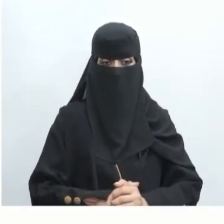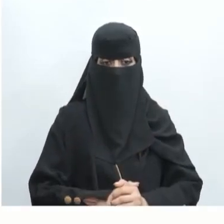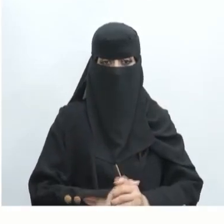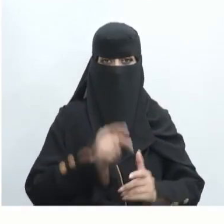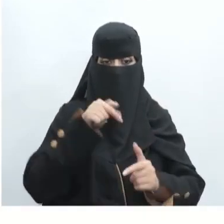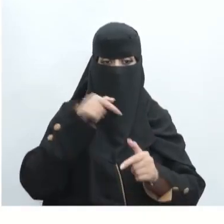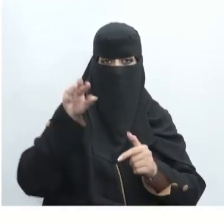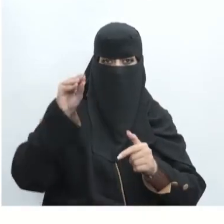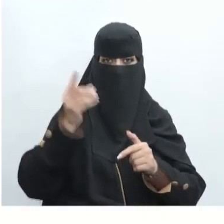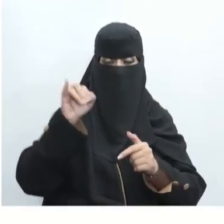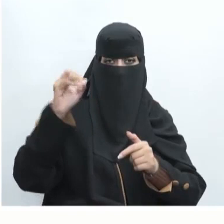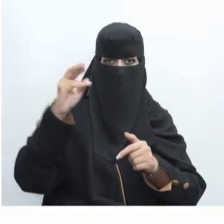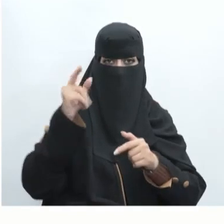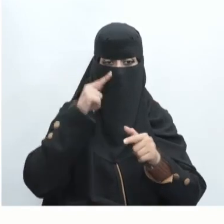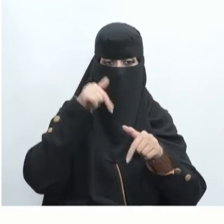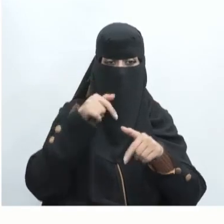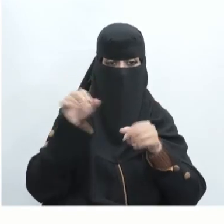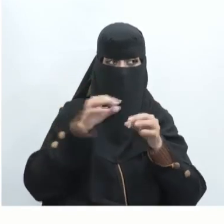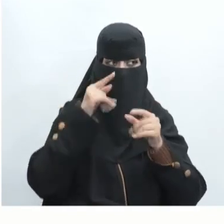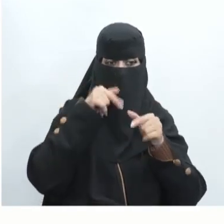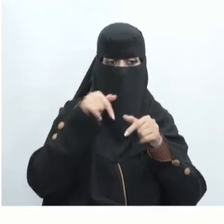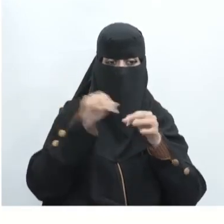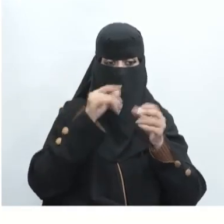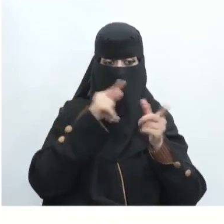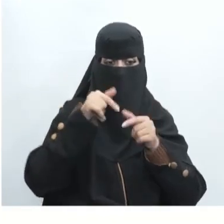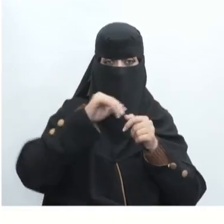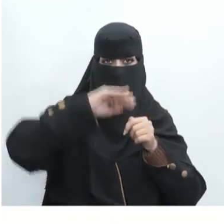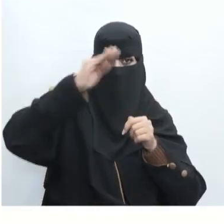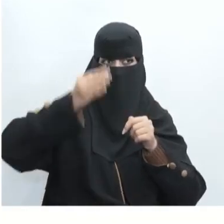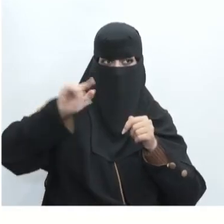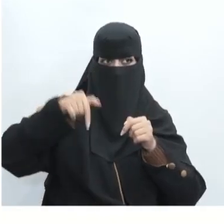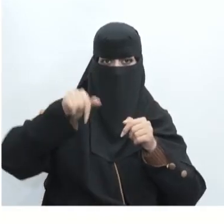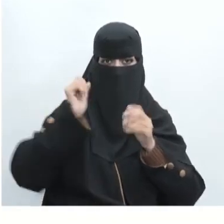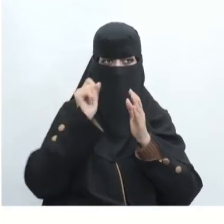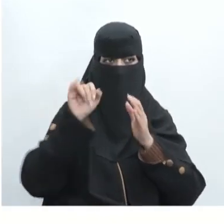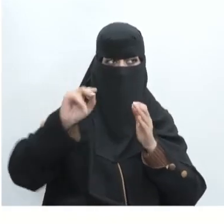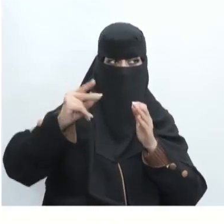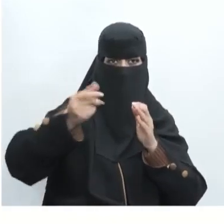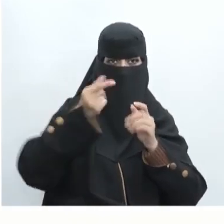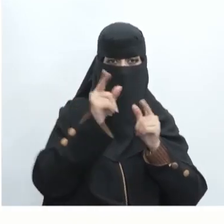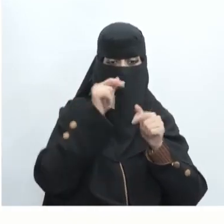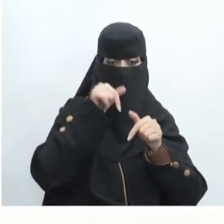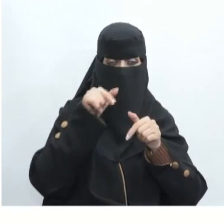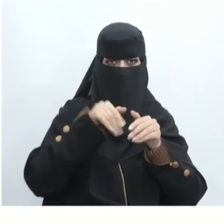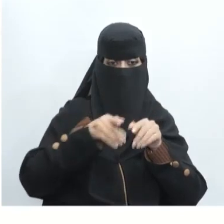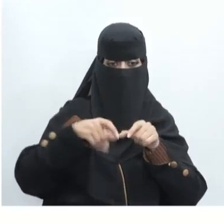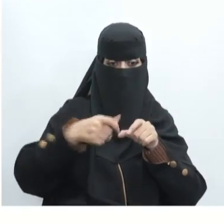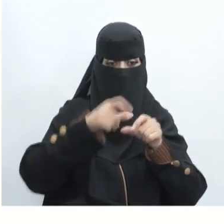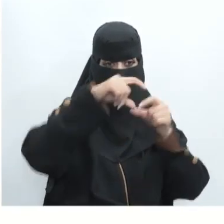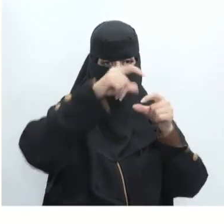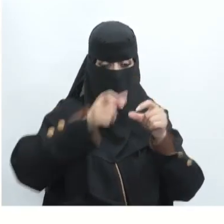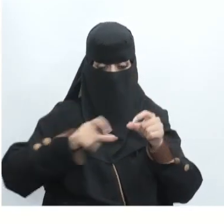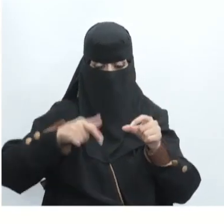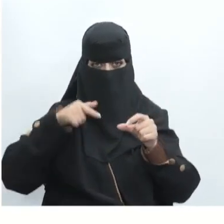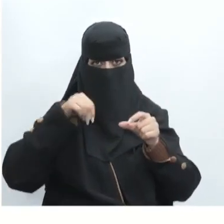مضيق هرمز ومضيق ابناء وبناء الطلاب جبل طارق السؤال الساحليه او النهر